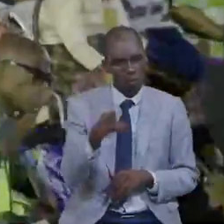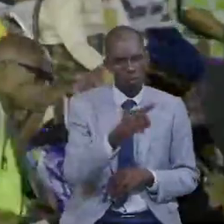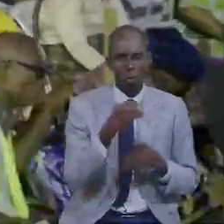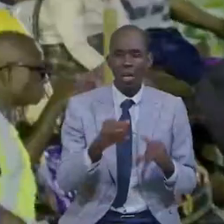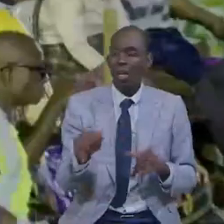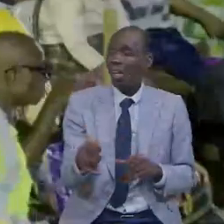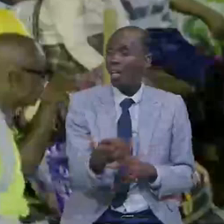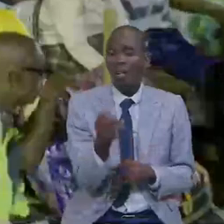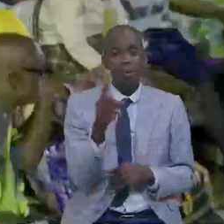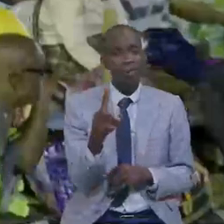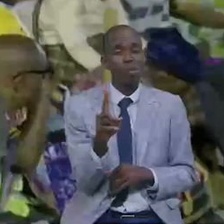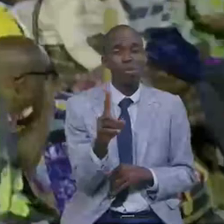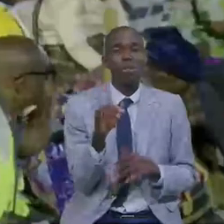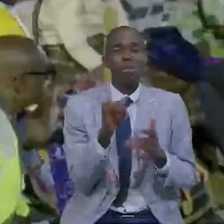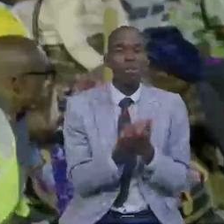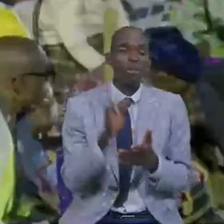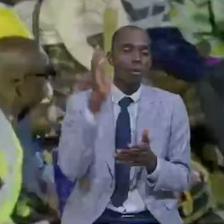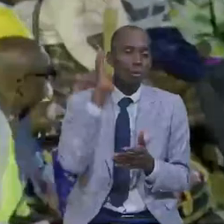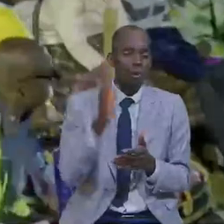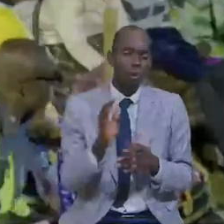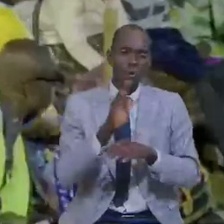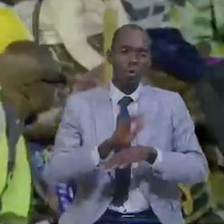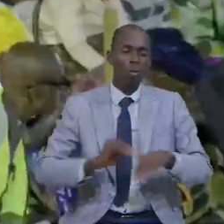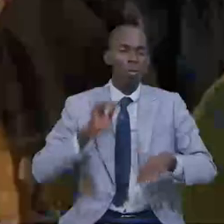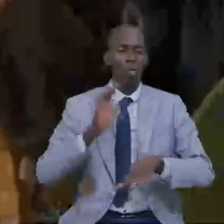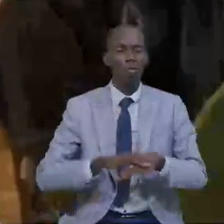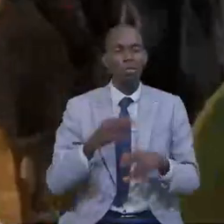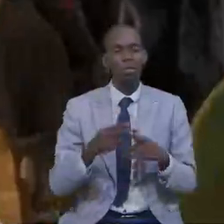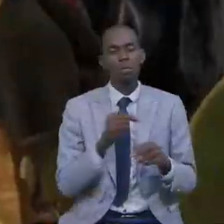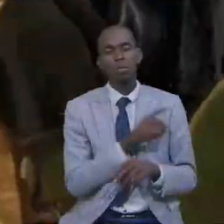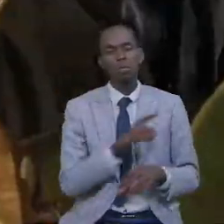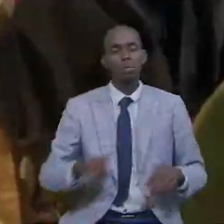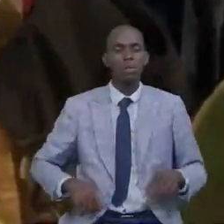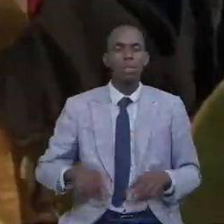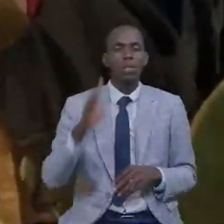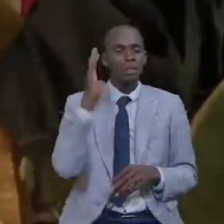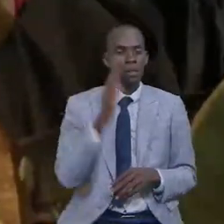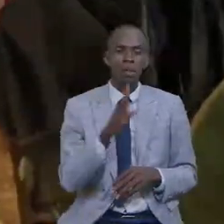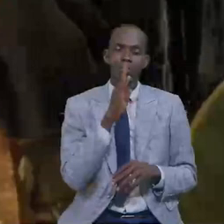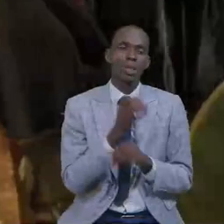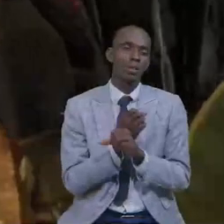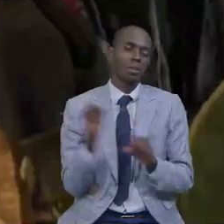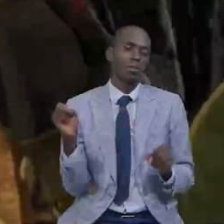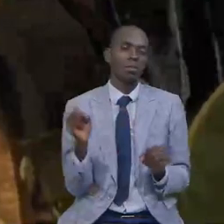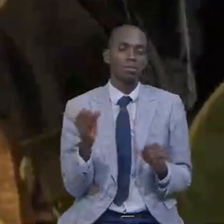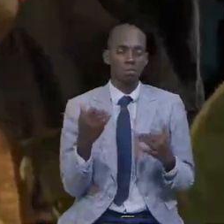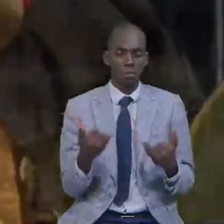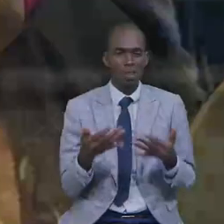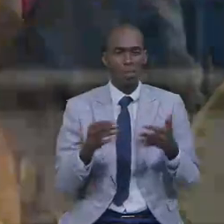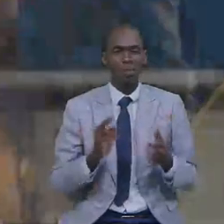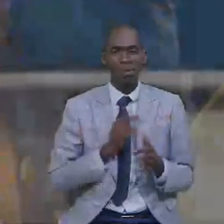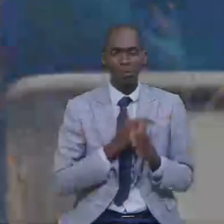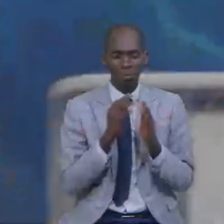et qui compte invoquera le nom du Seigneur sera sauvé